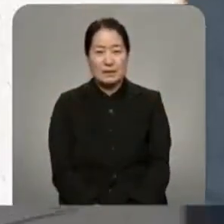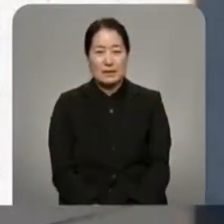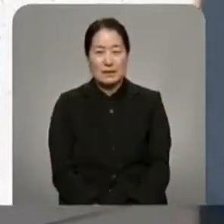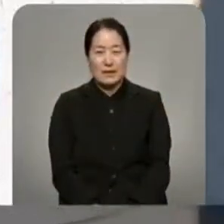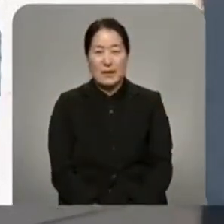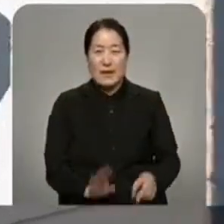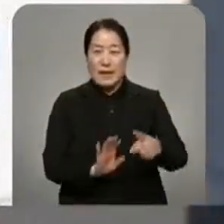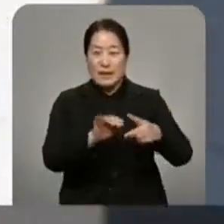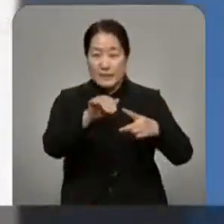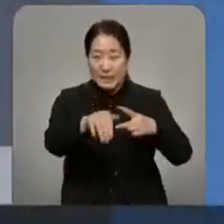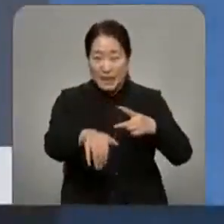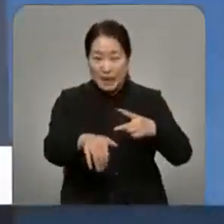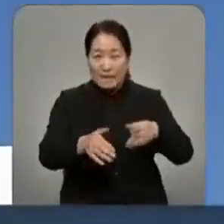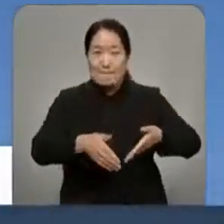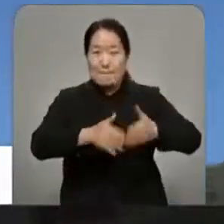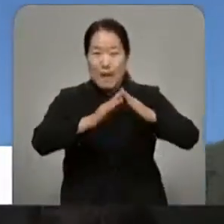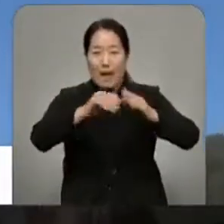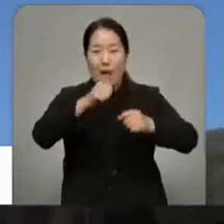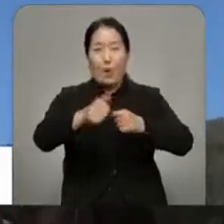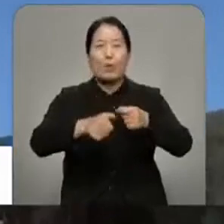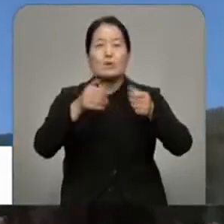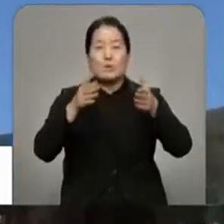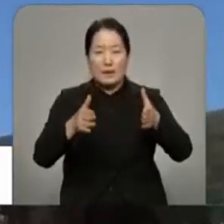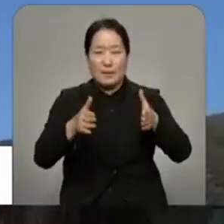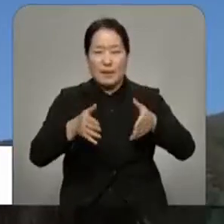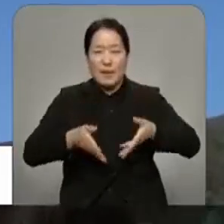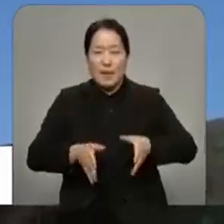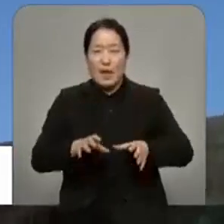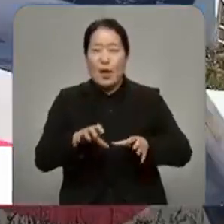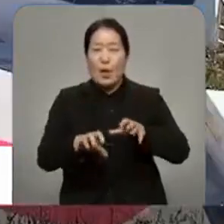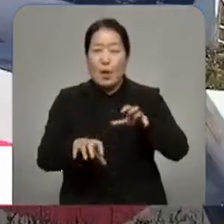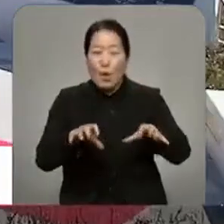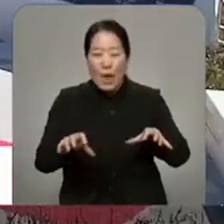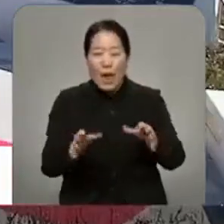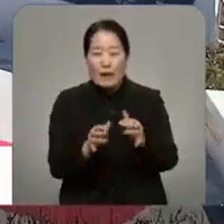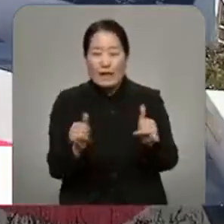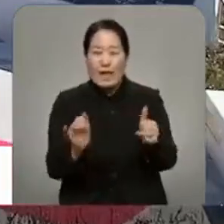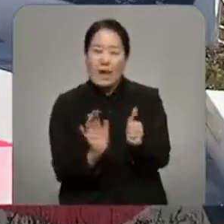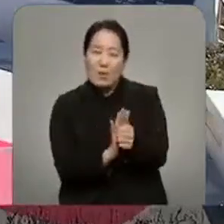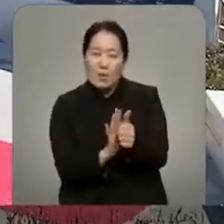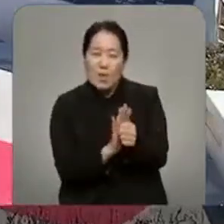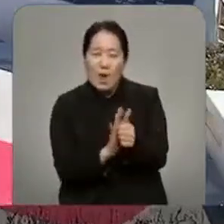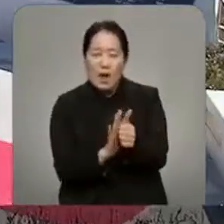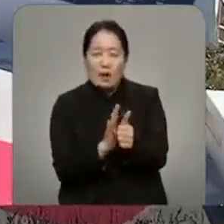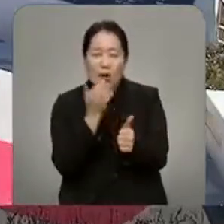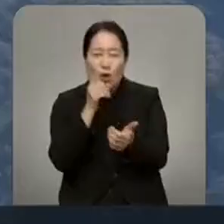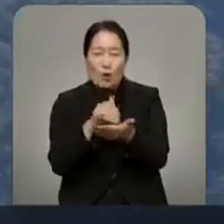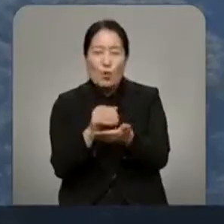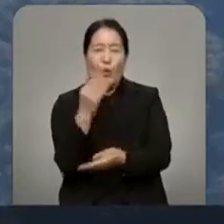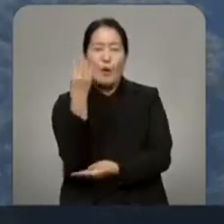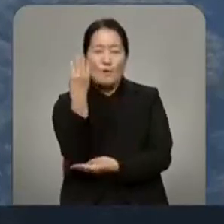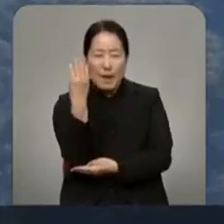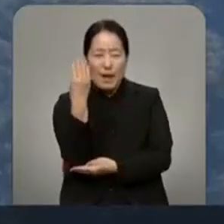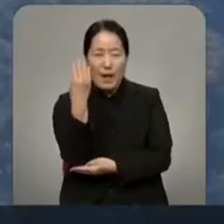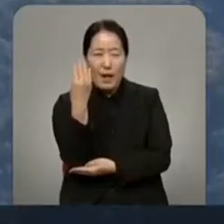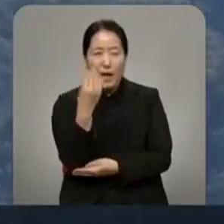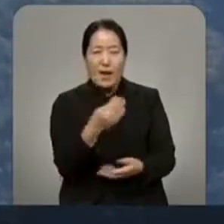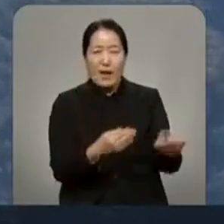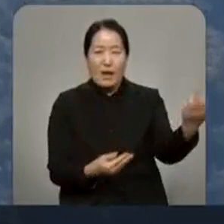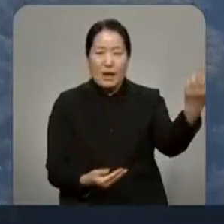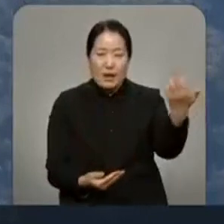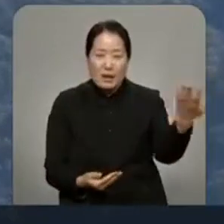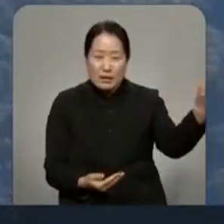댐 준공 50년이 흘러서야 이들을 위로하는 망향비가 세워졌습니다. 내린천과 인북천이 만나 소양강을 이루는